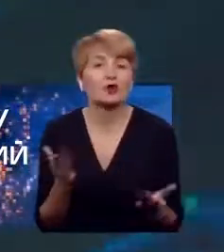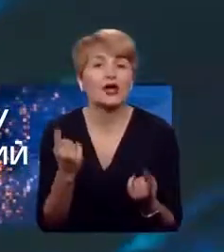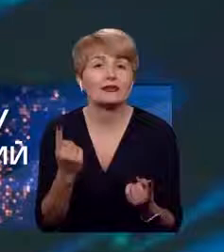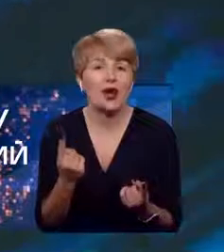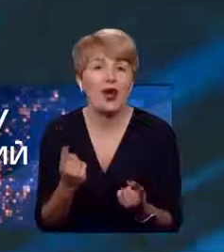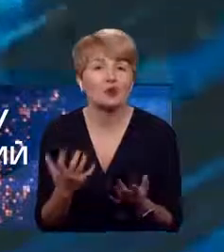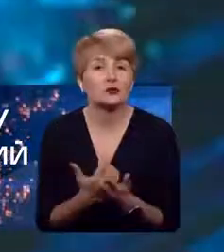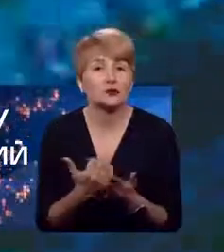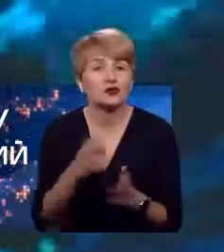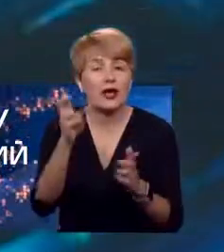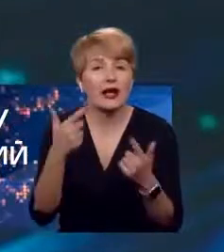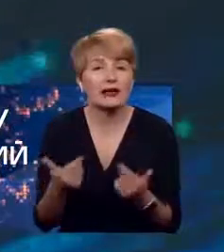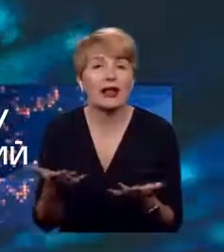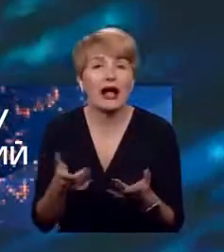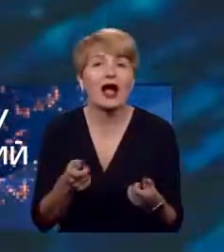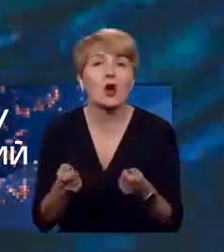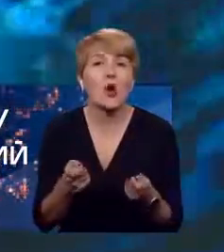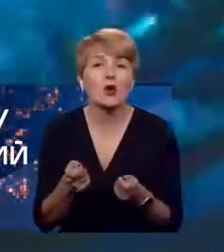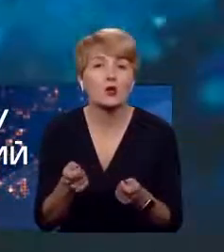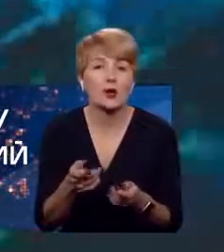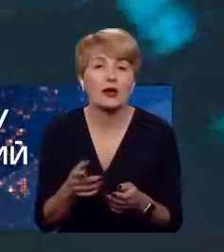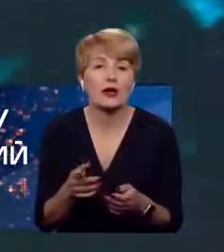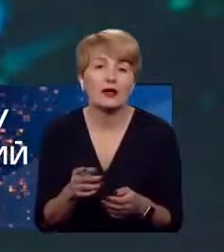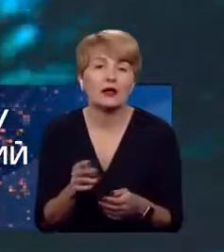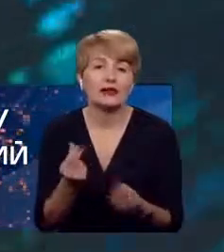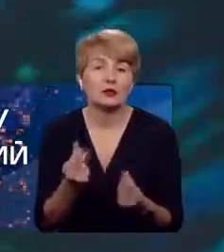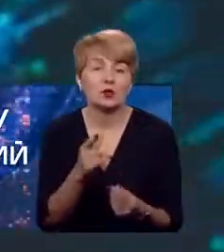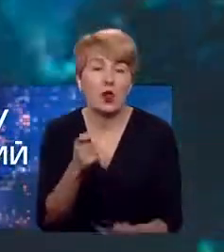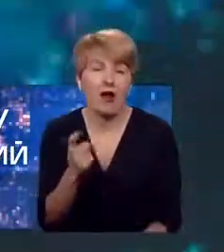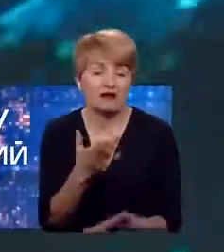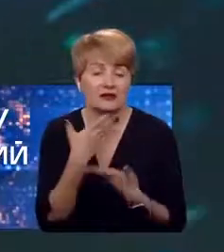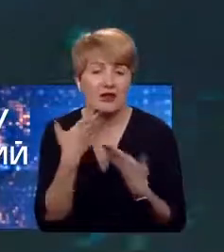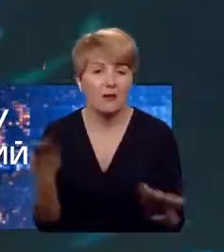успішна країна, яка регулює ціни на газ? Відповідь –